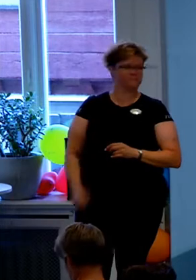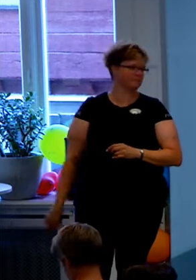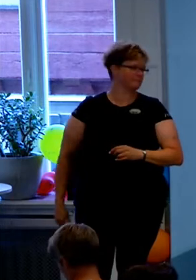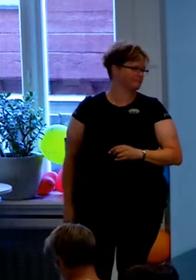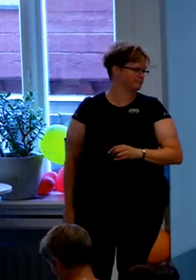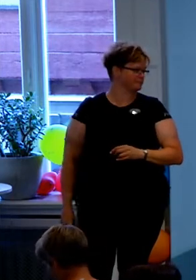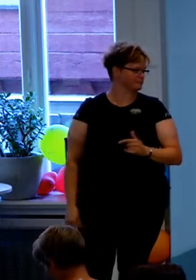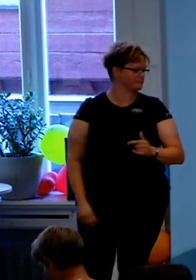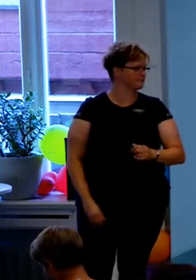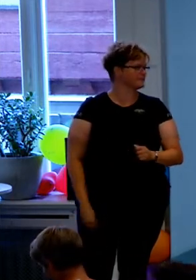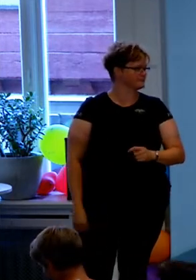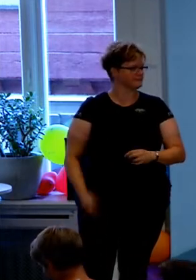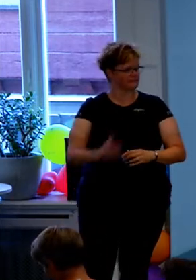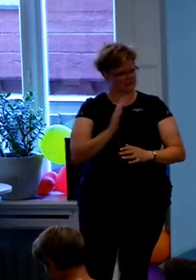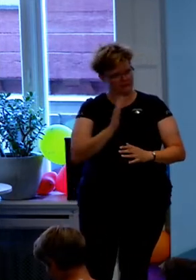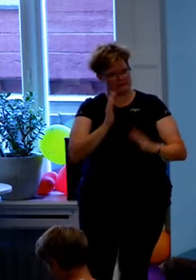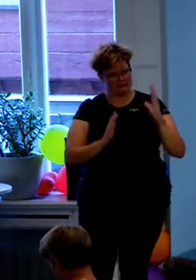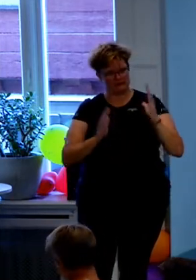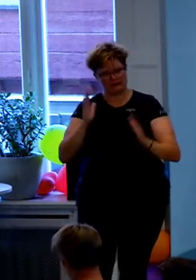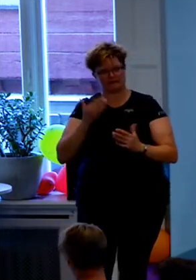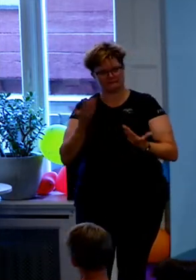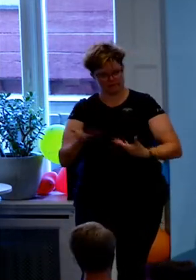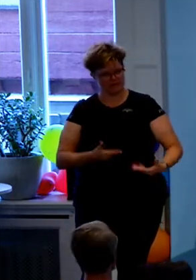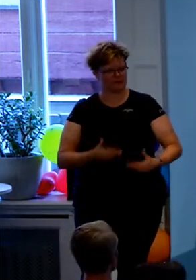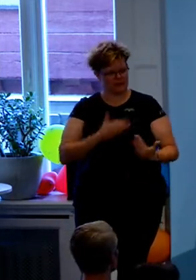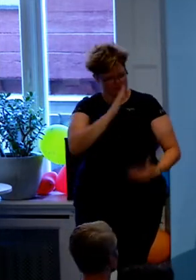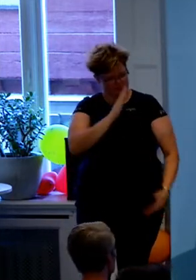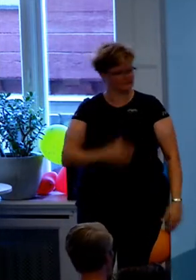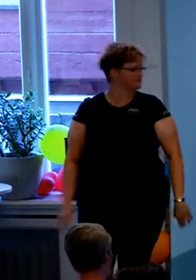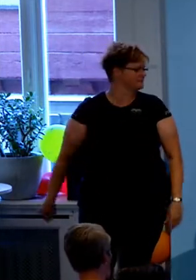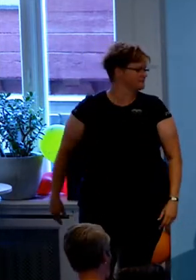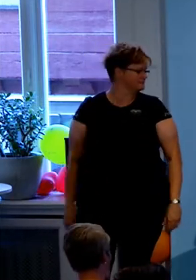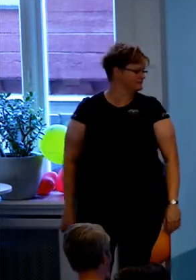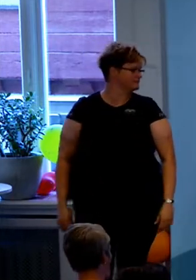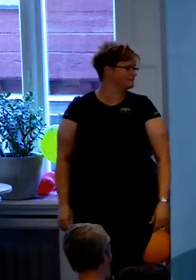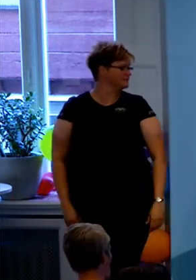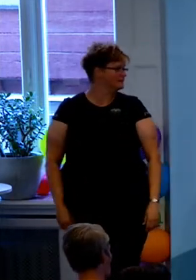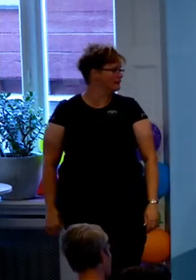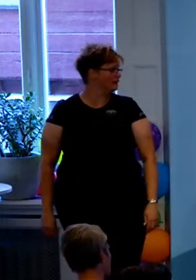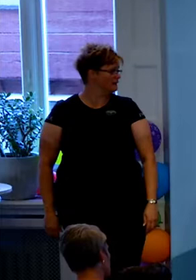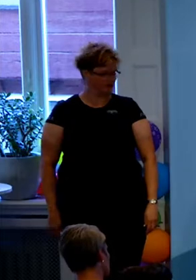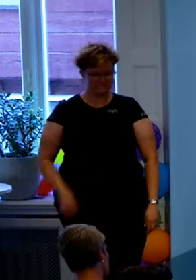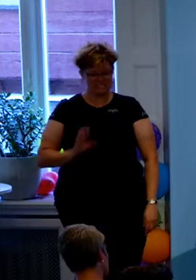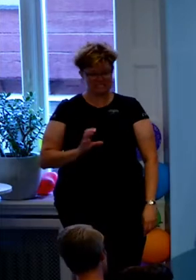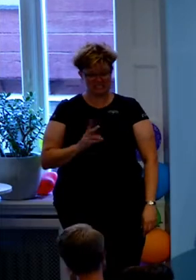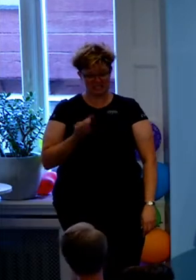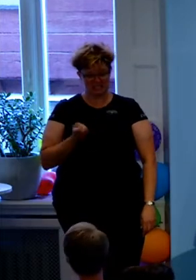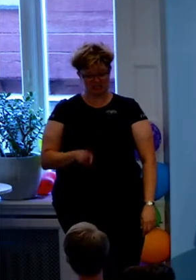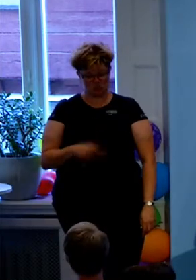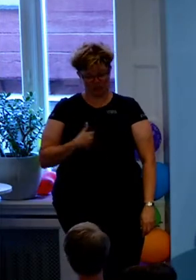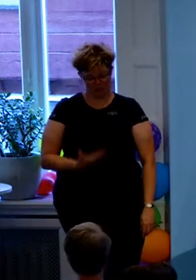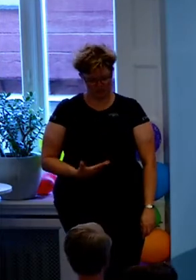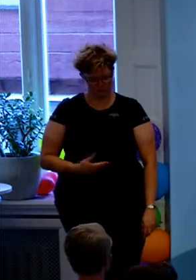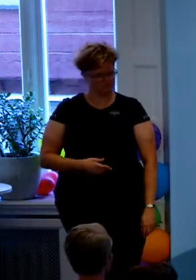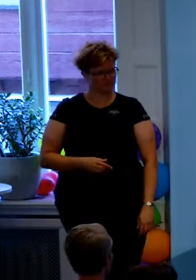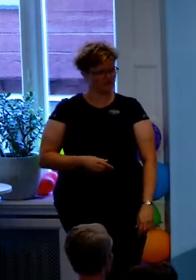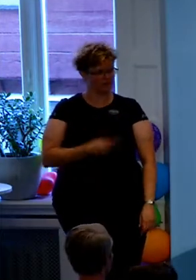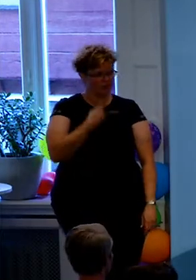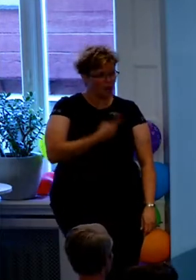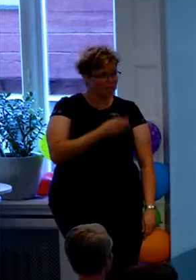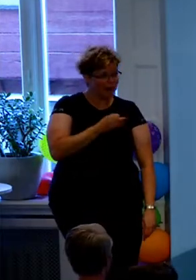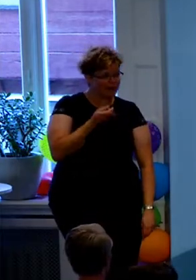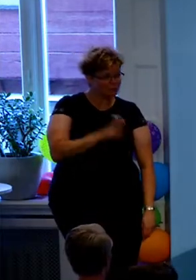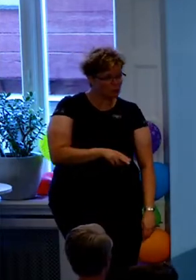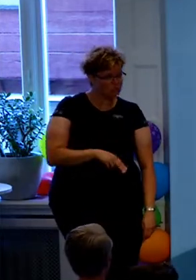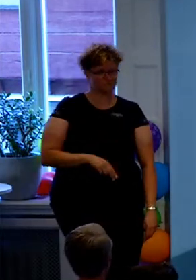Tack, hej. Hej, välkomna. Hej. Hey. Svensson heter jag. Vad sa jag? Persson.